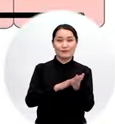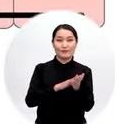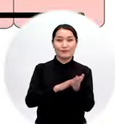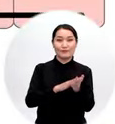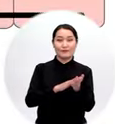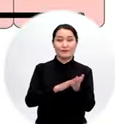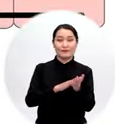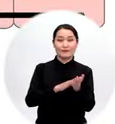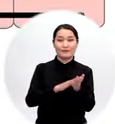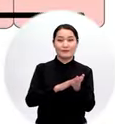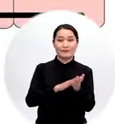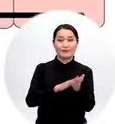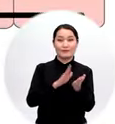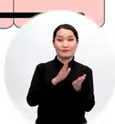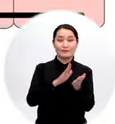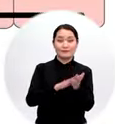За дараагийн эмнэл